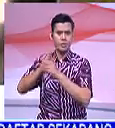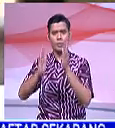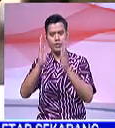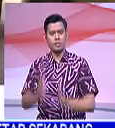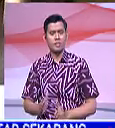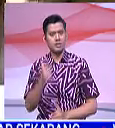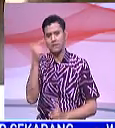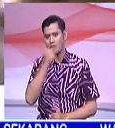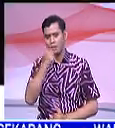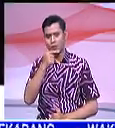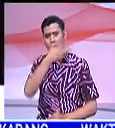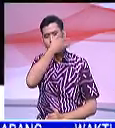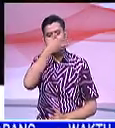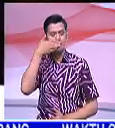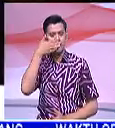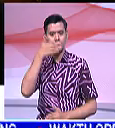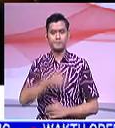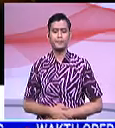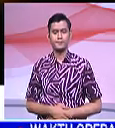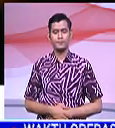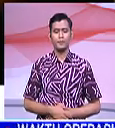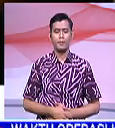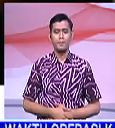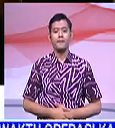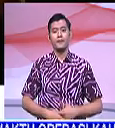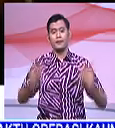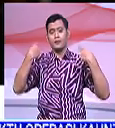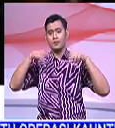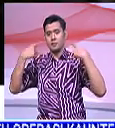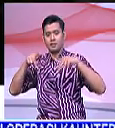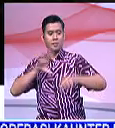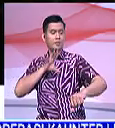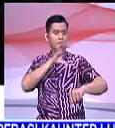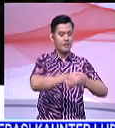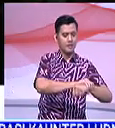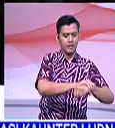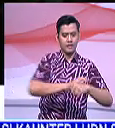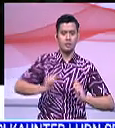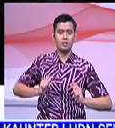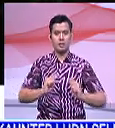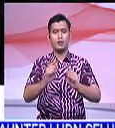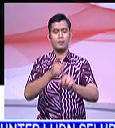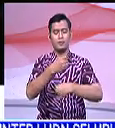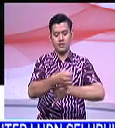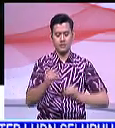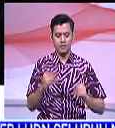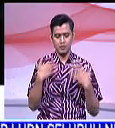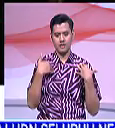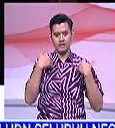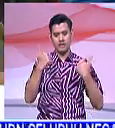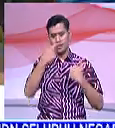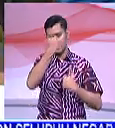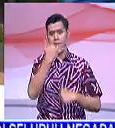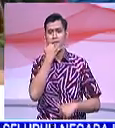Perlis Selain itu premis yang diserbu turut dikenakan tindakan oleh jabatan kesehatan Negeri atas